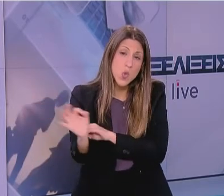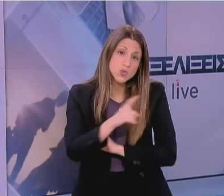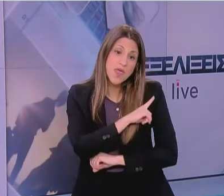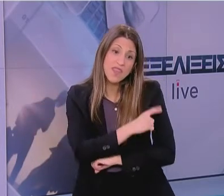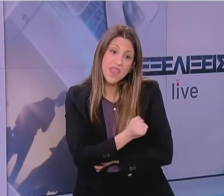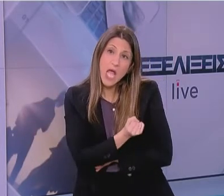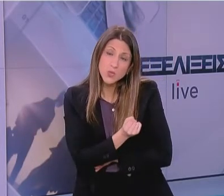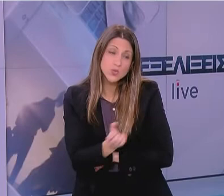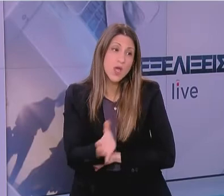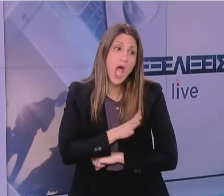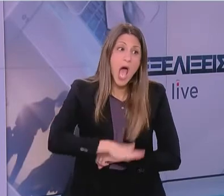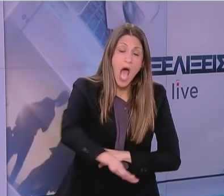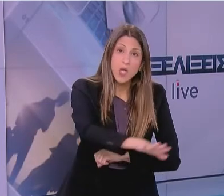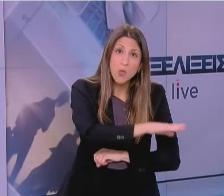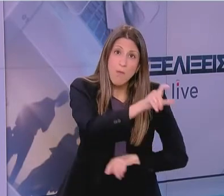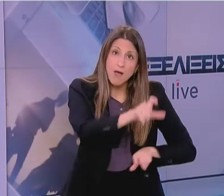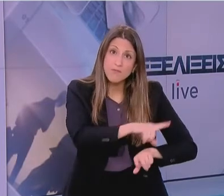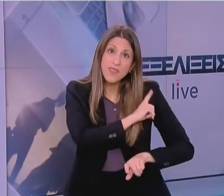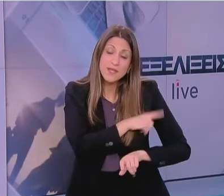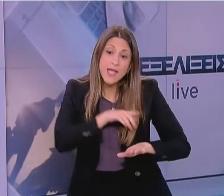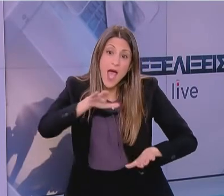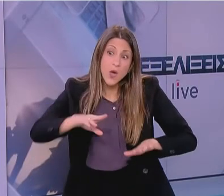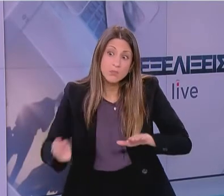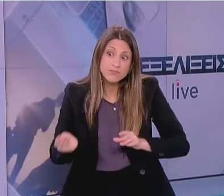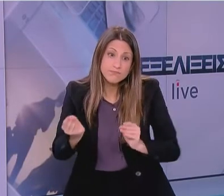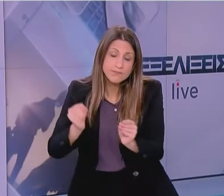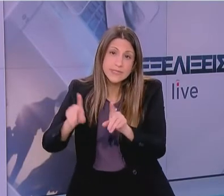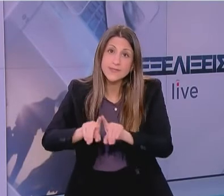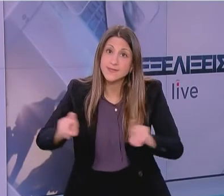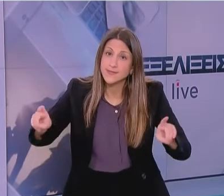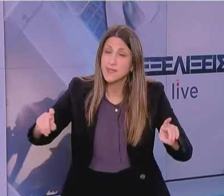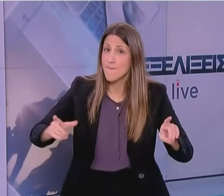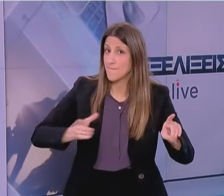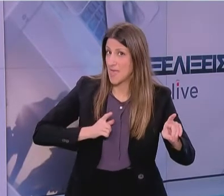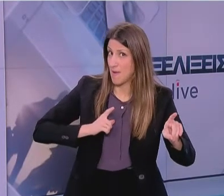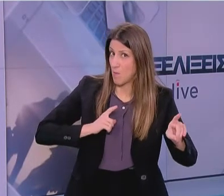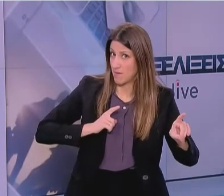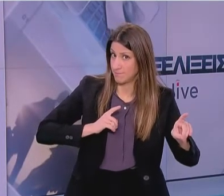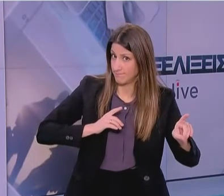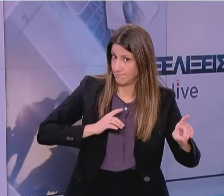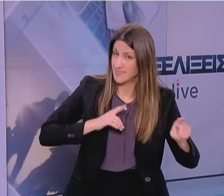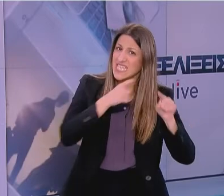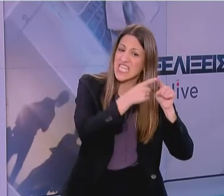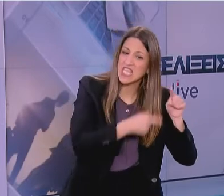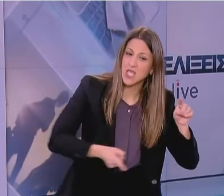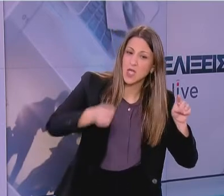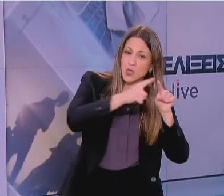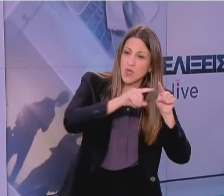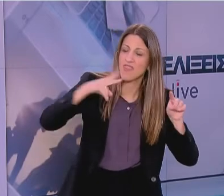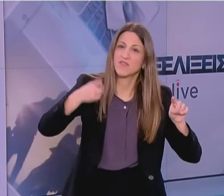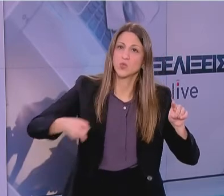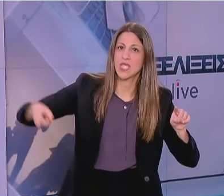έχει ο πληθυσμός, με τα... και ανάλογα και με τις εξελίξεις βέβαια που θα υπάρχουν στην παγκόσμια επιστημονική κοινότητα. Μιλάμε